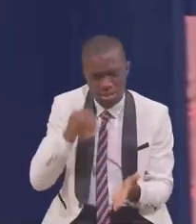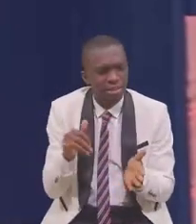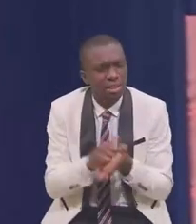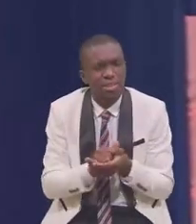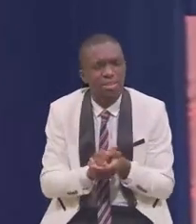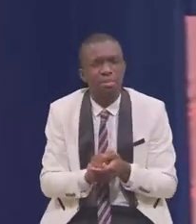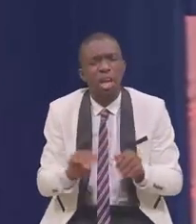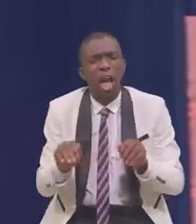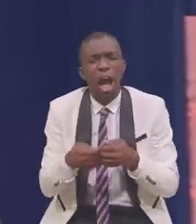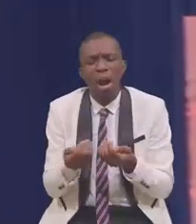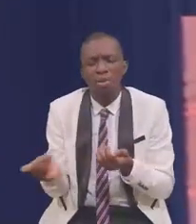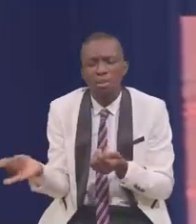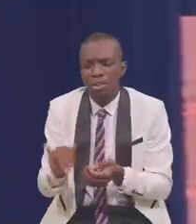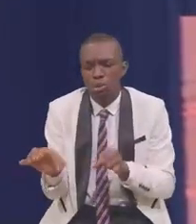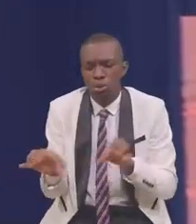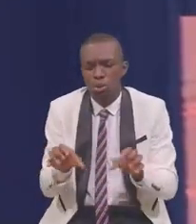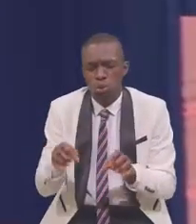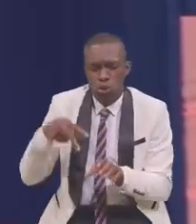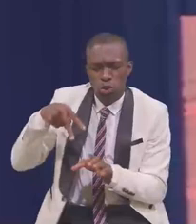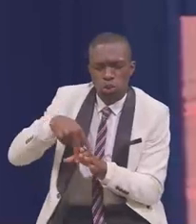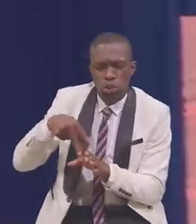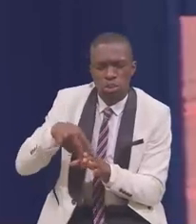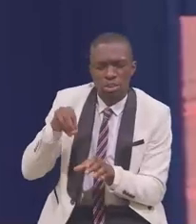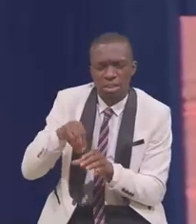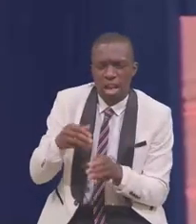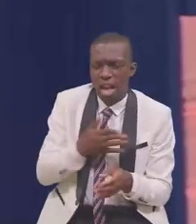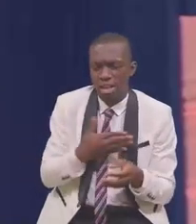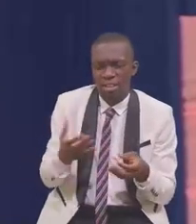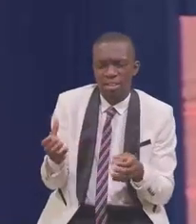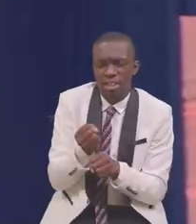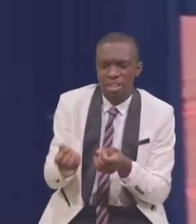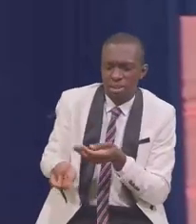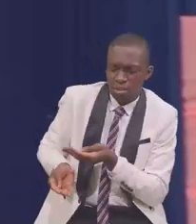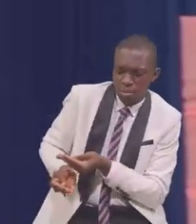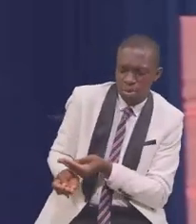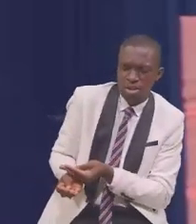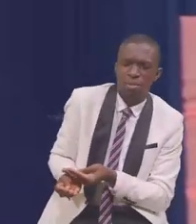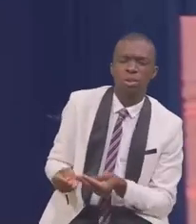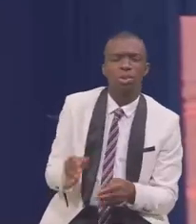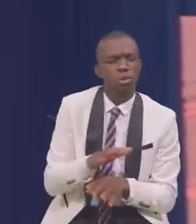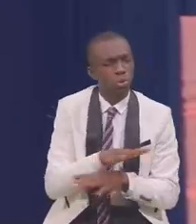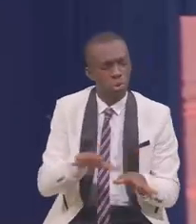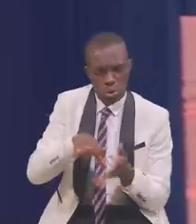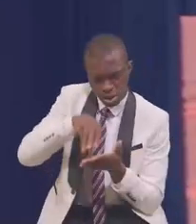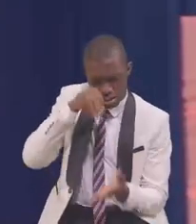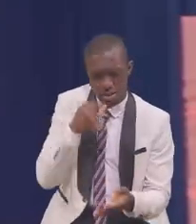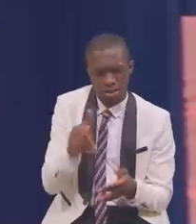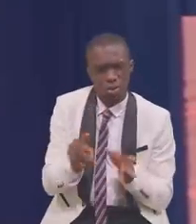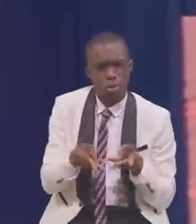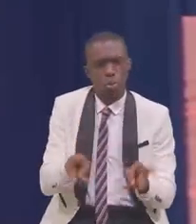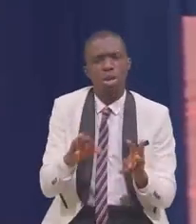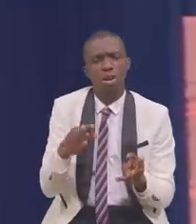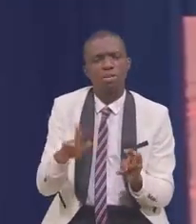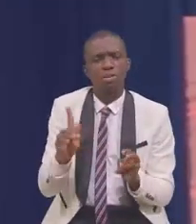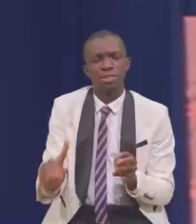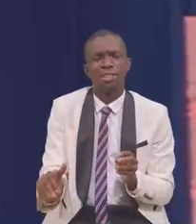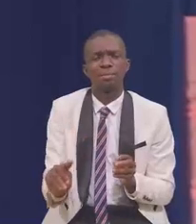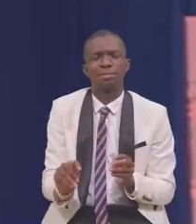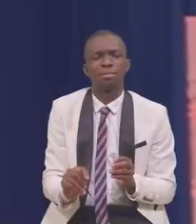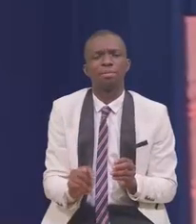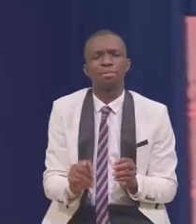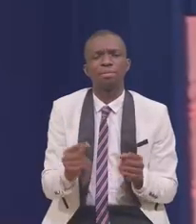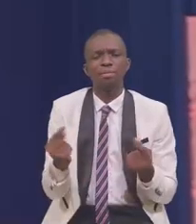N'imitez pas la voix des nations. Comment donnent-ils la corruption afin d'avoir ceci? N'imitez pas la voix des nations.